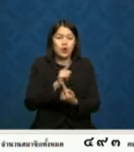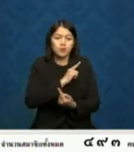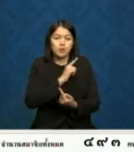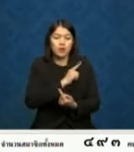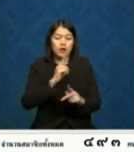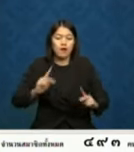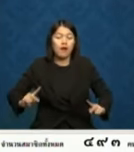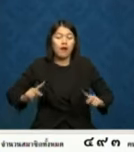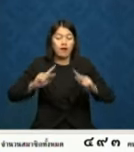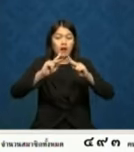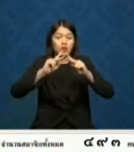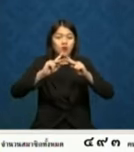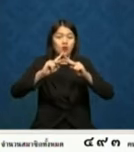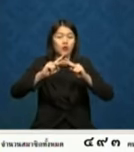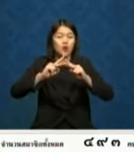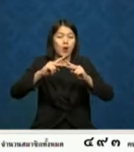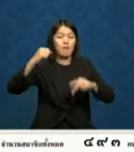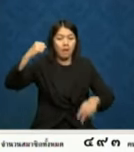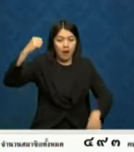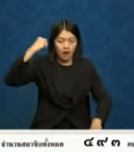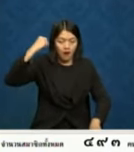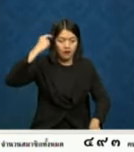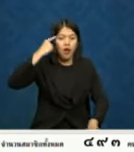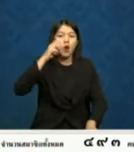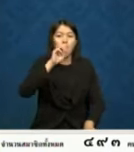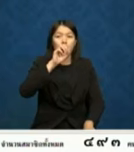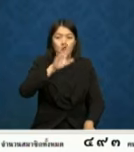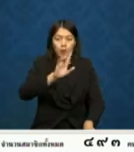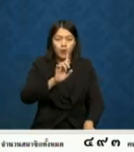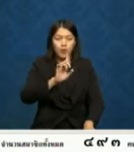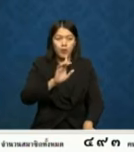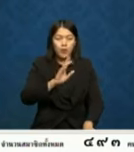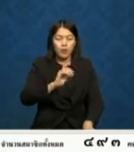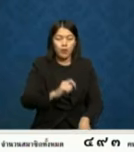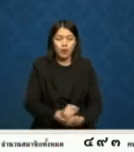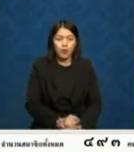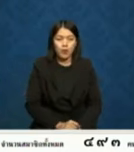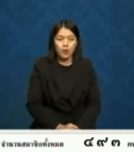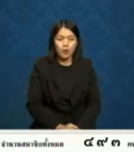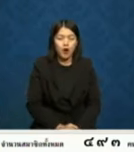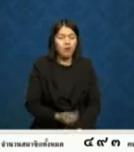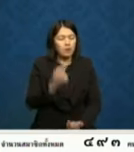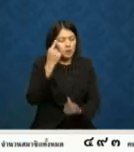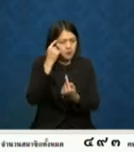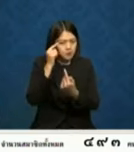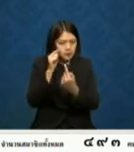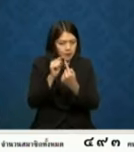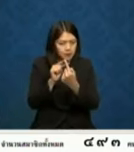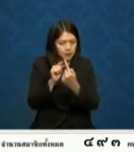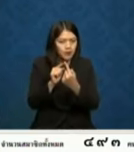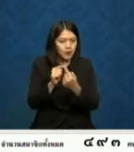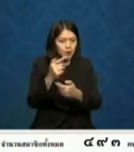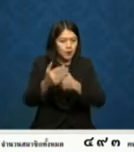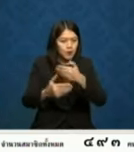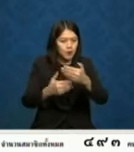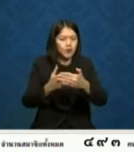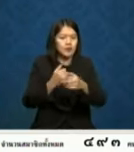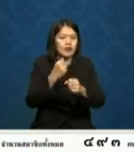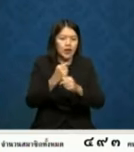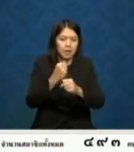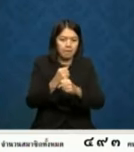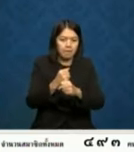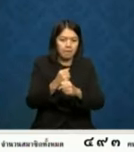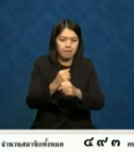ของกระทรวงซึ่งต้องเรียนด้วยความเคารพว่าเอ่อเรามีการตั้งเป้าหมายเดินหน้าสู่การผลิต